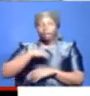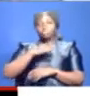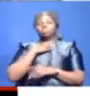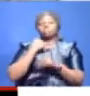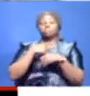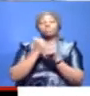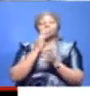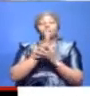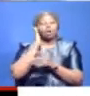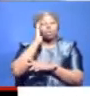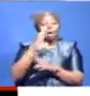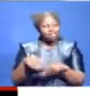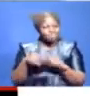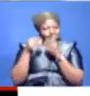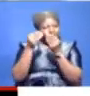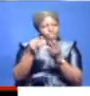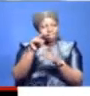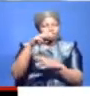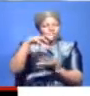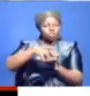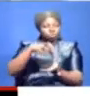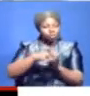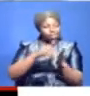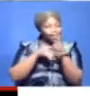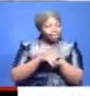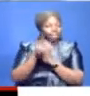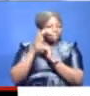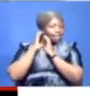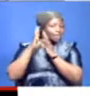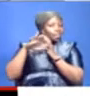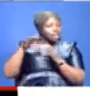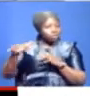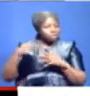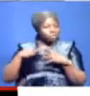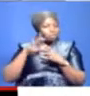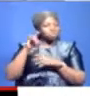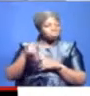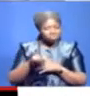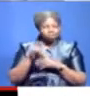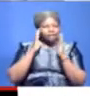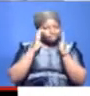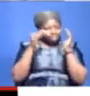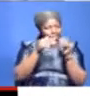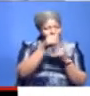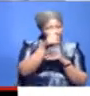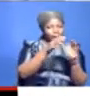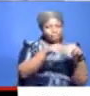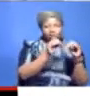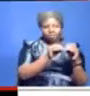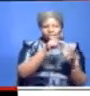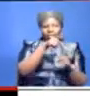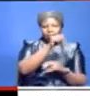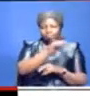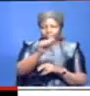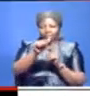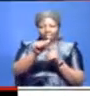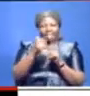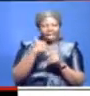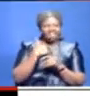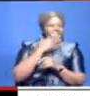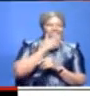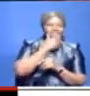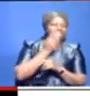ya Kilifi County, watu wasihadaike na vyama vingine. Kama ni mambo ya paa, paa haina baba, haina mama. While